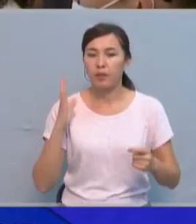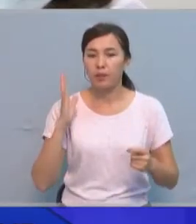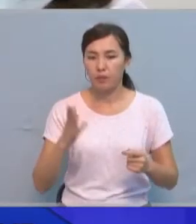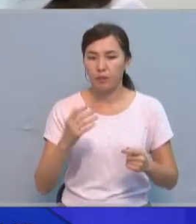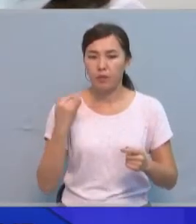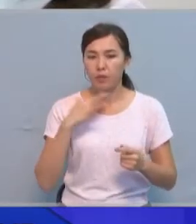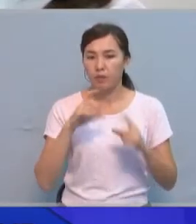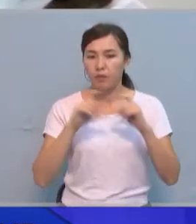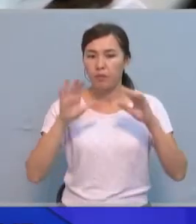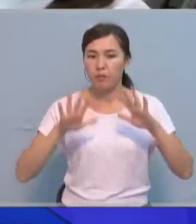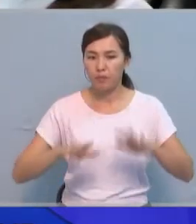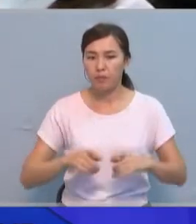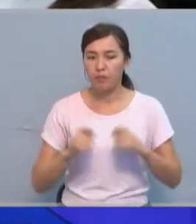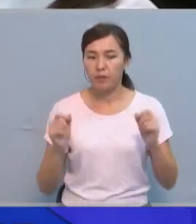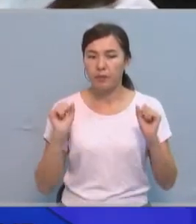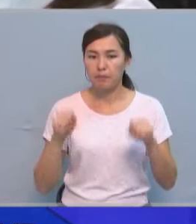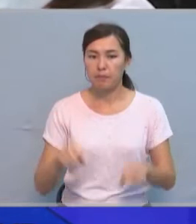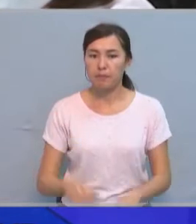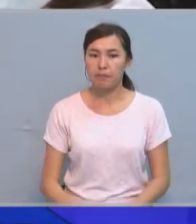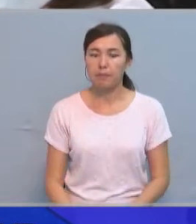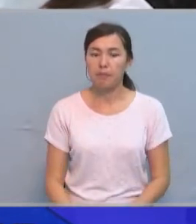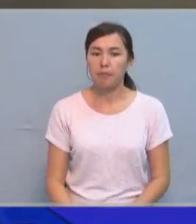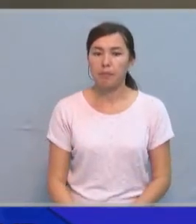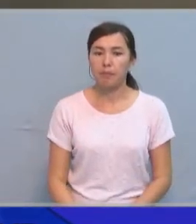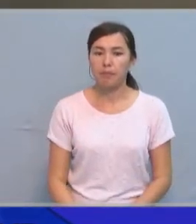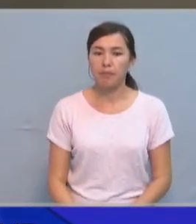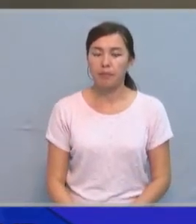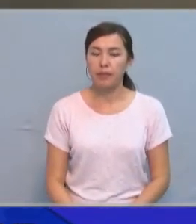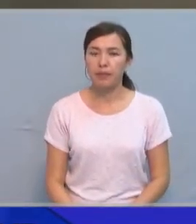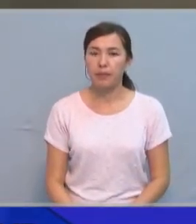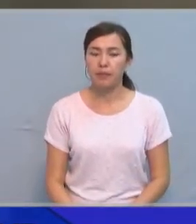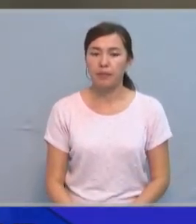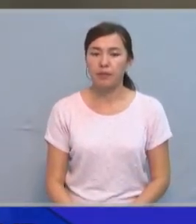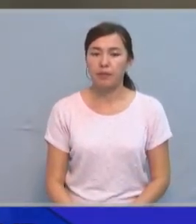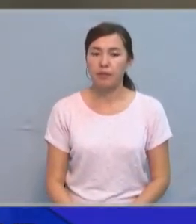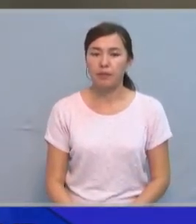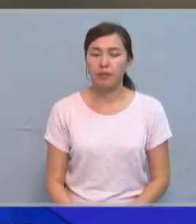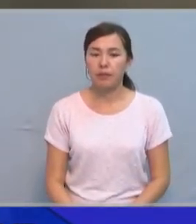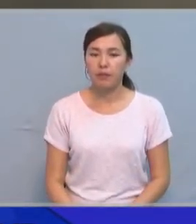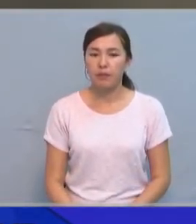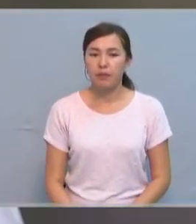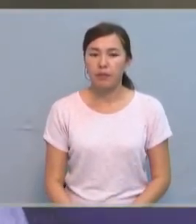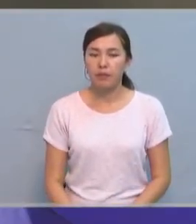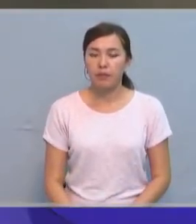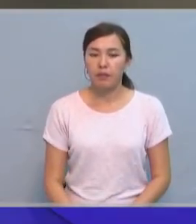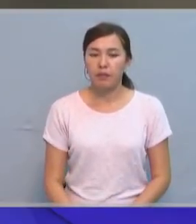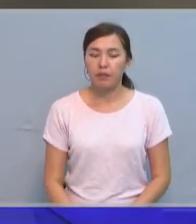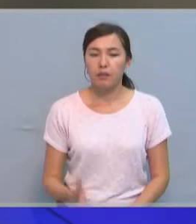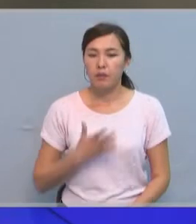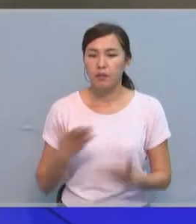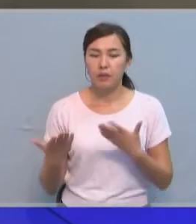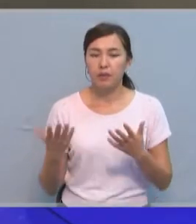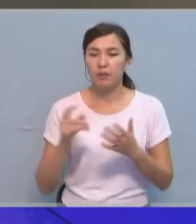уақытта бірқатар емханаларда ашылуы жоспарлануда. Мамандар көріп, ары қарай өз емханасына жолдама беріліп, ары